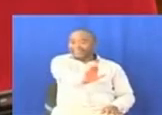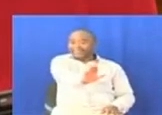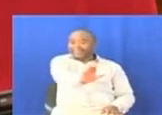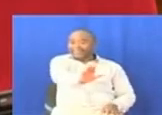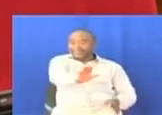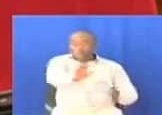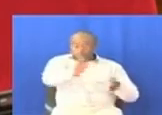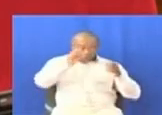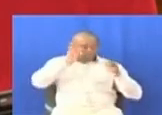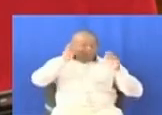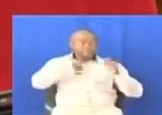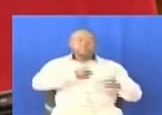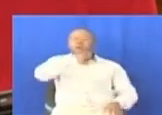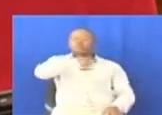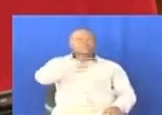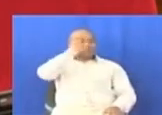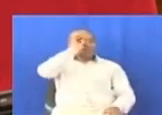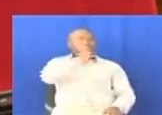hapa duniani.